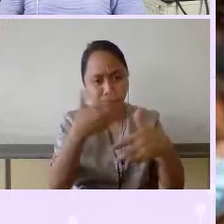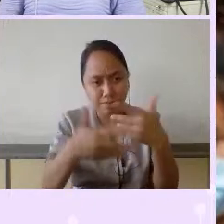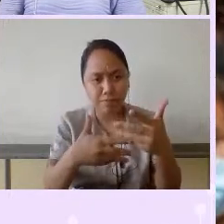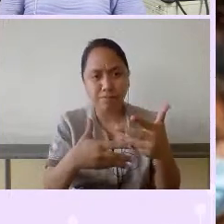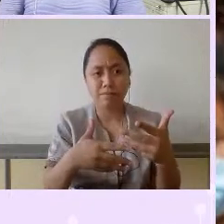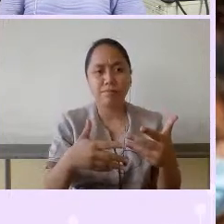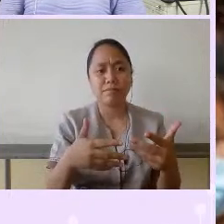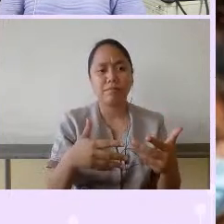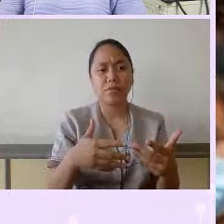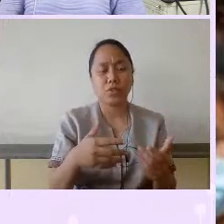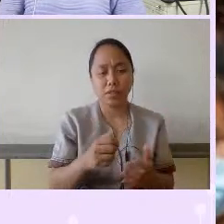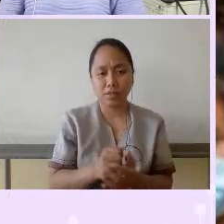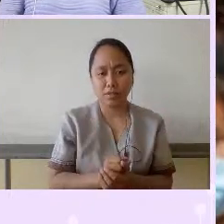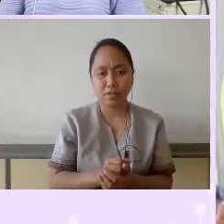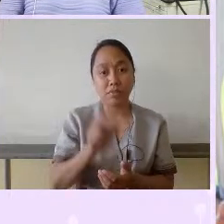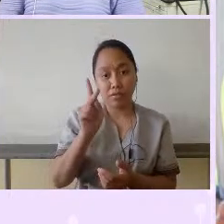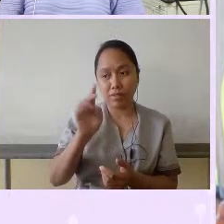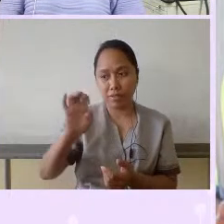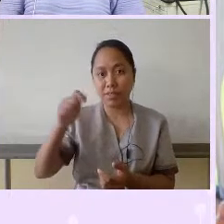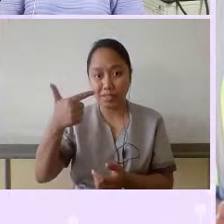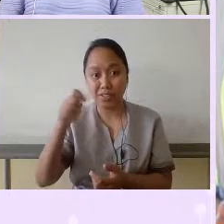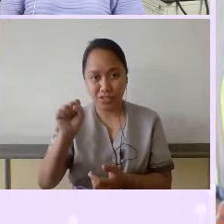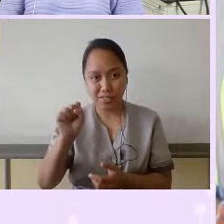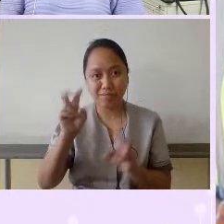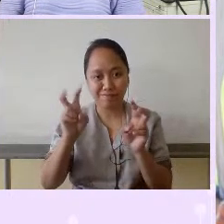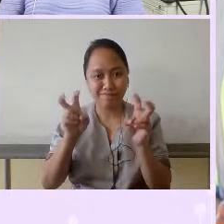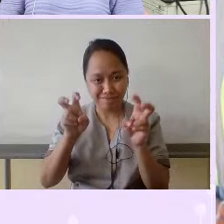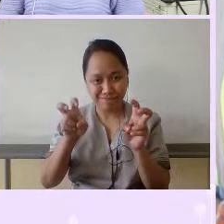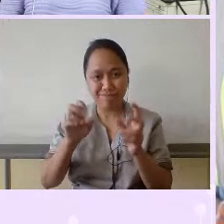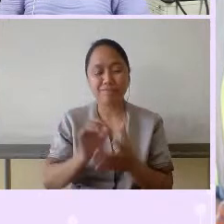nating KEGS. Next slide, please.